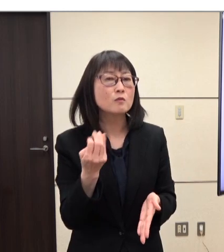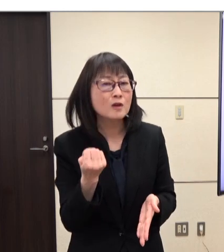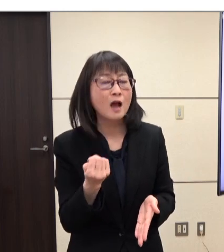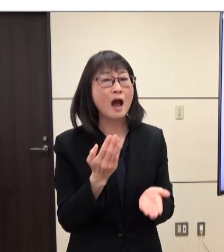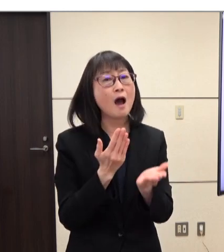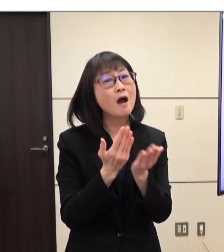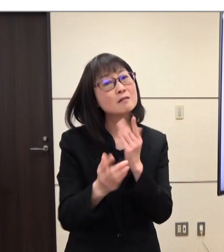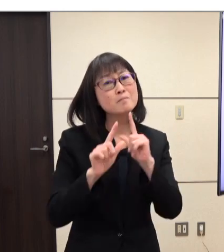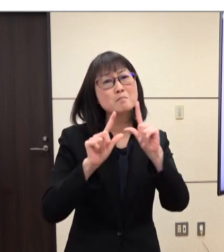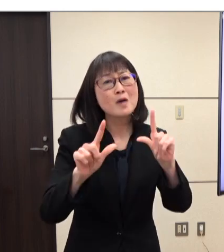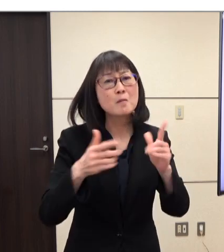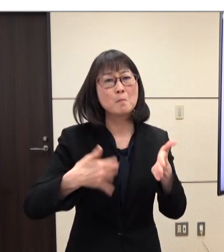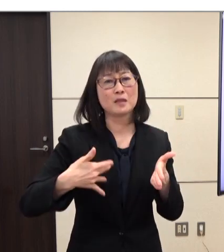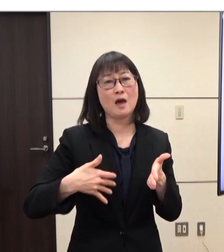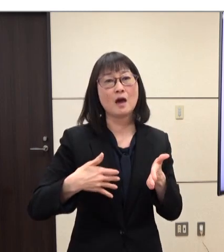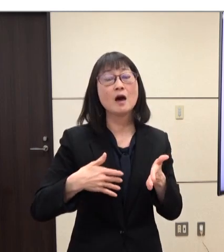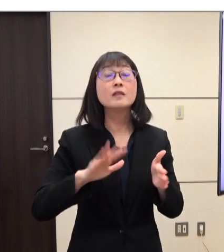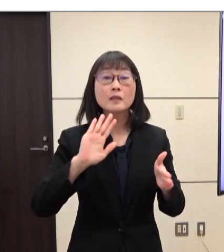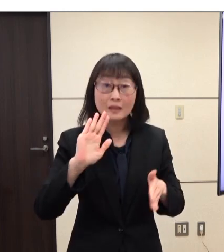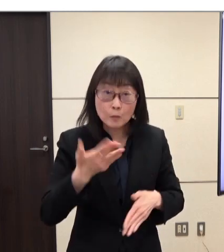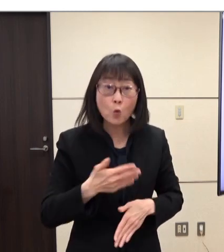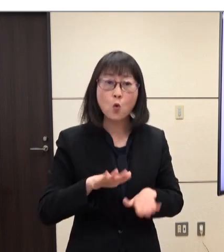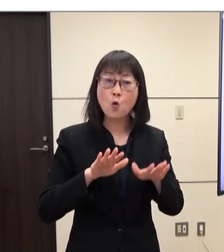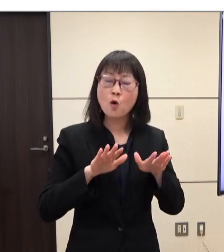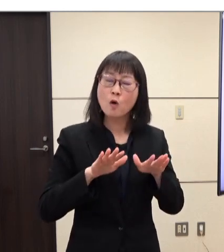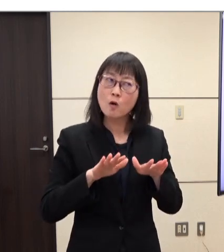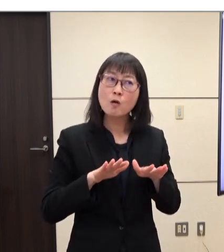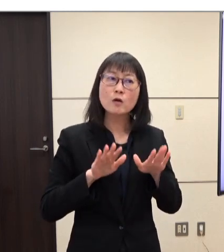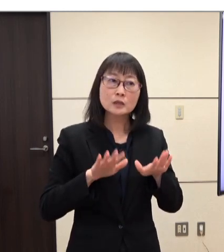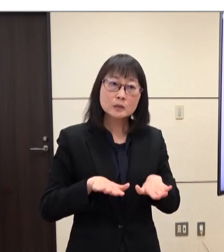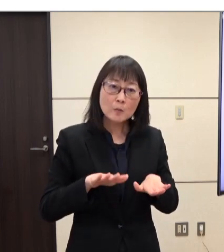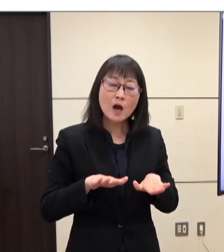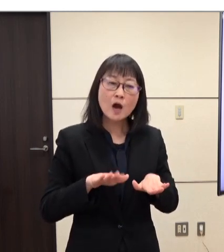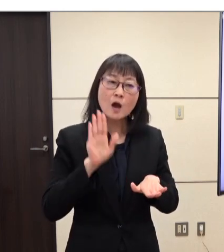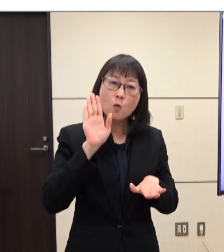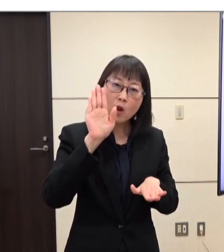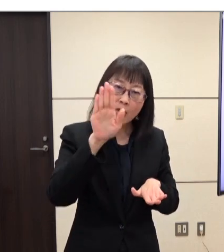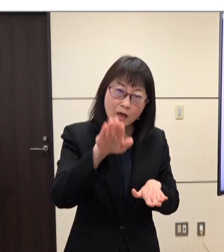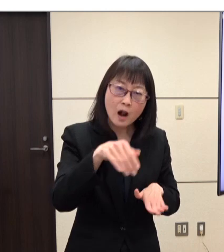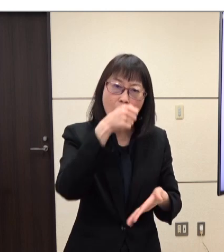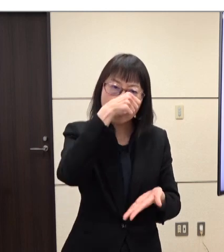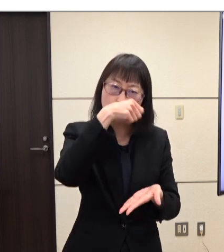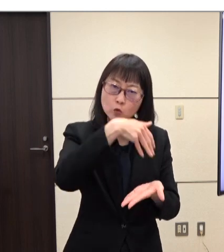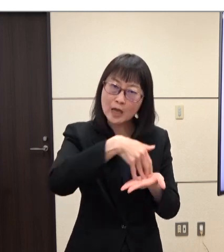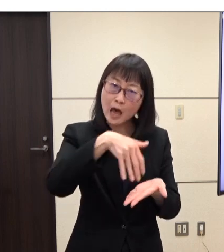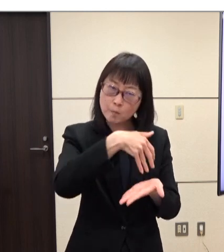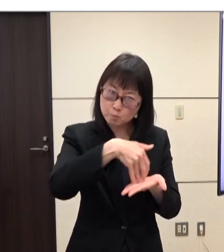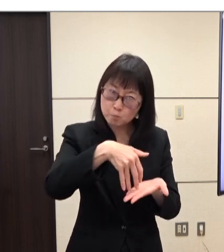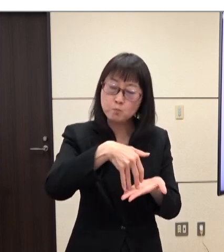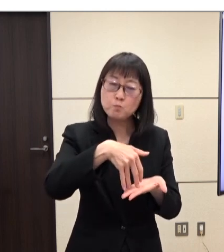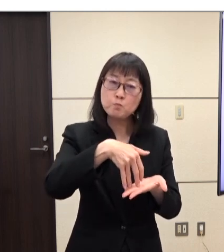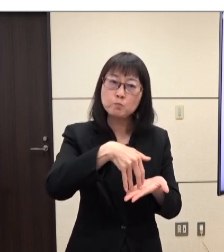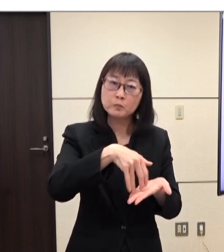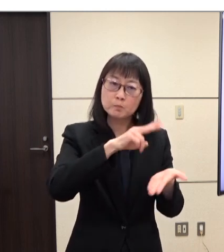では自治体も予算措置ができておりません。ですから、まあ、今後予算措置をしていただいて、ま